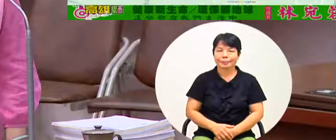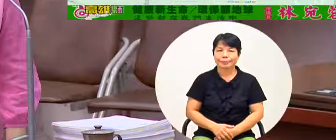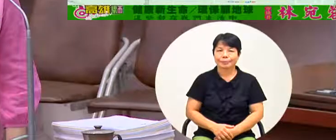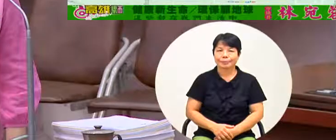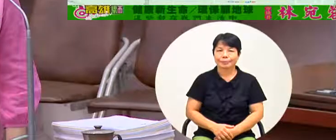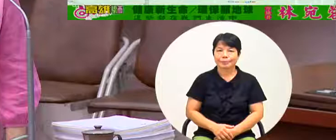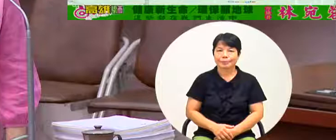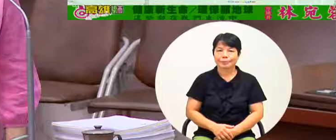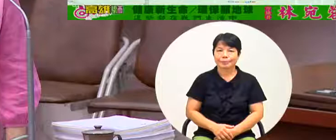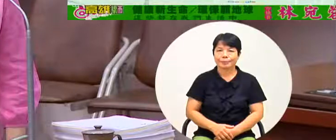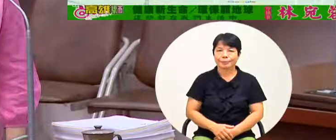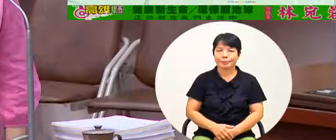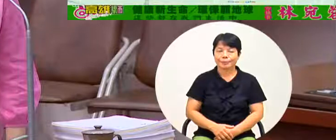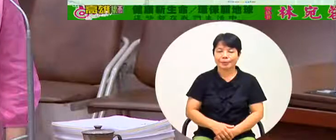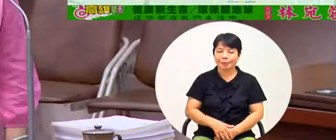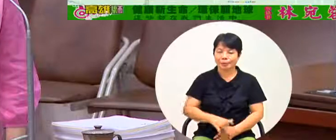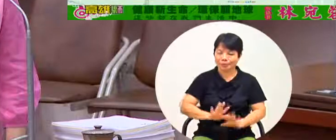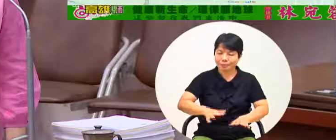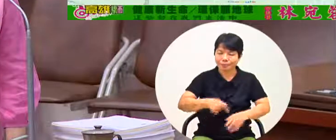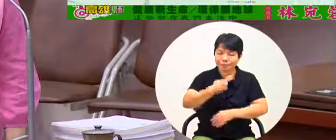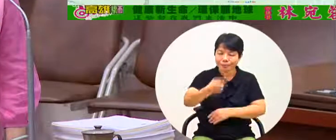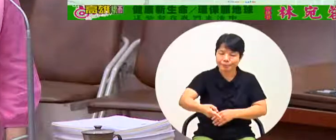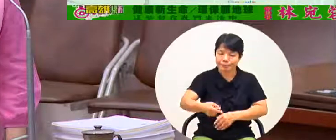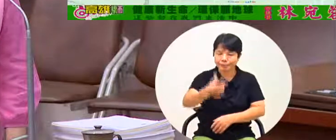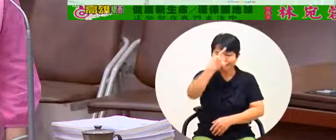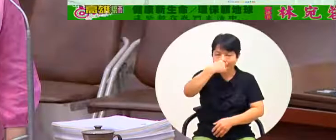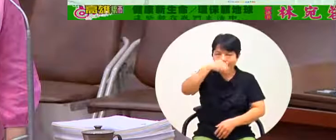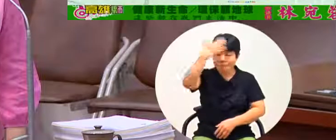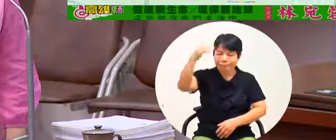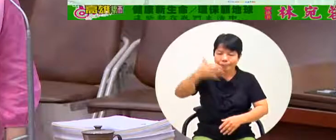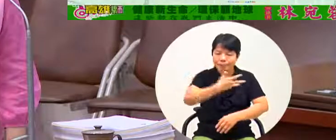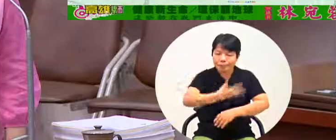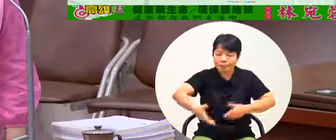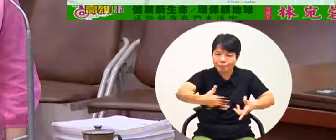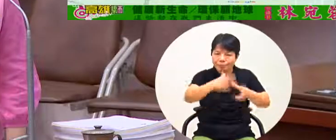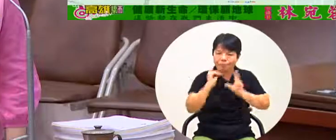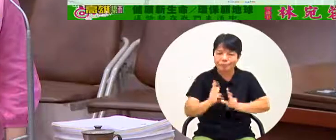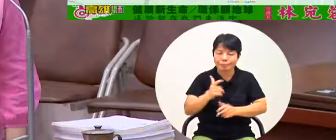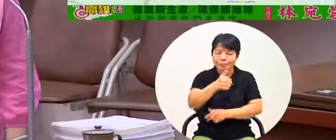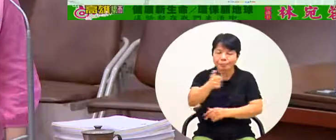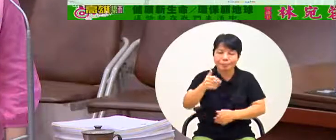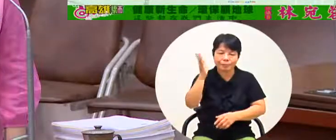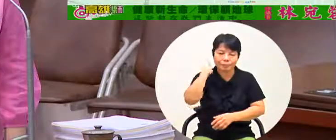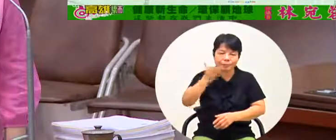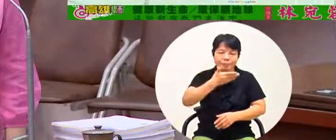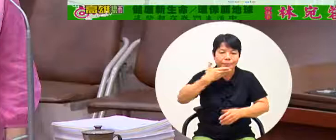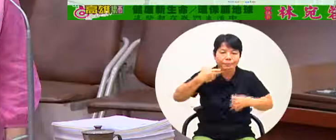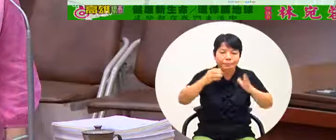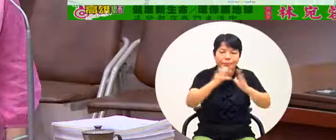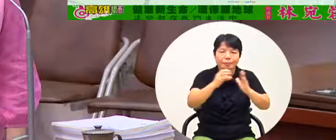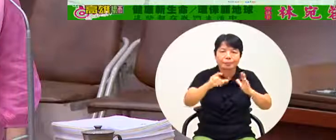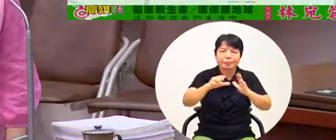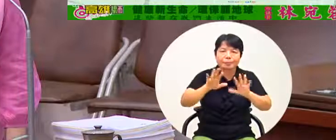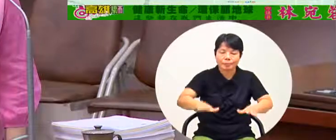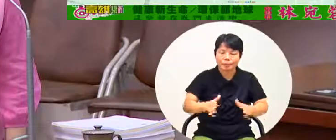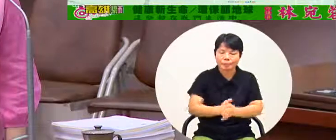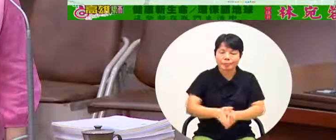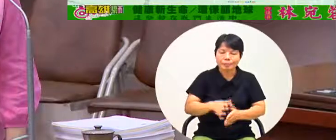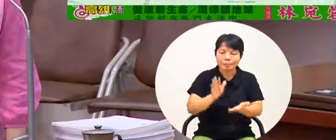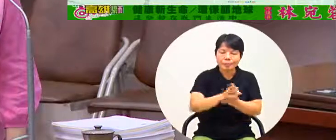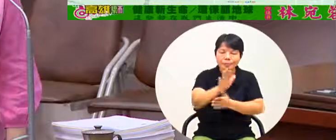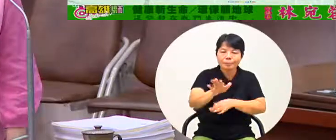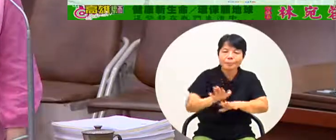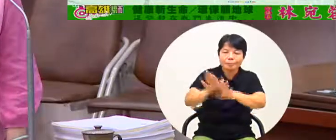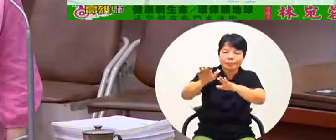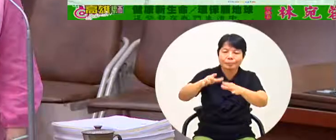溪桥哈，当然我们很感谢水利局在这一次的我们的前瞻基础建设，那也优